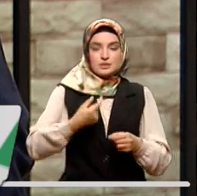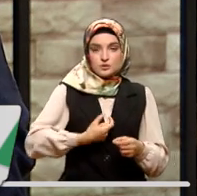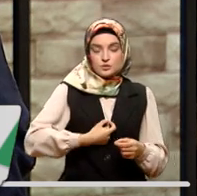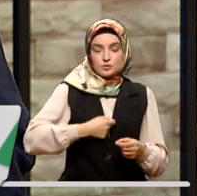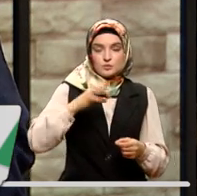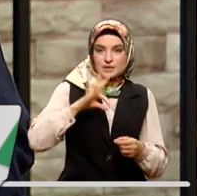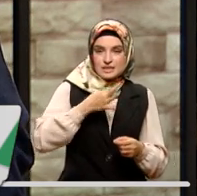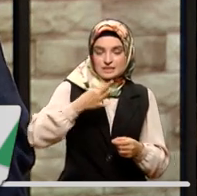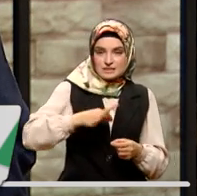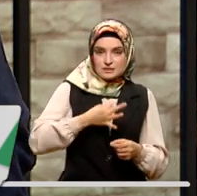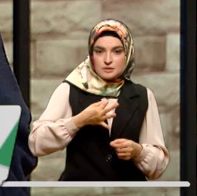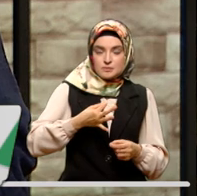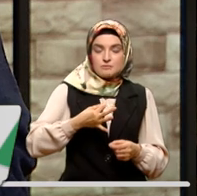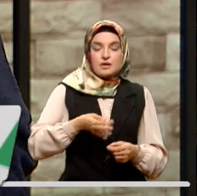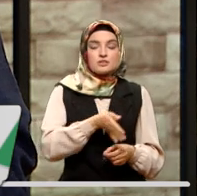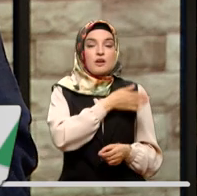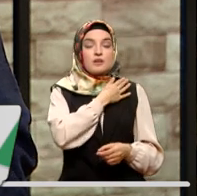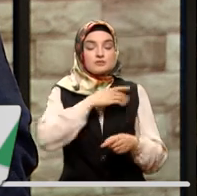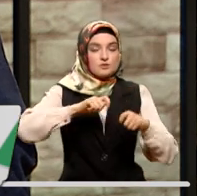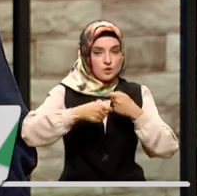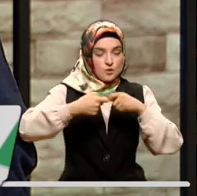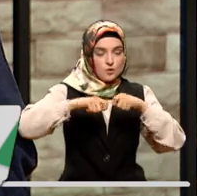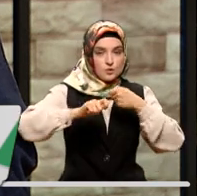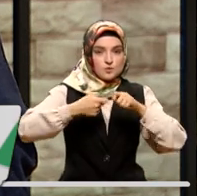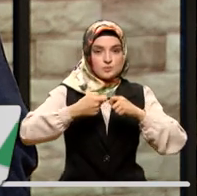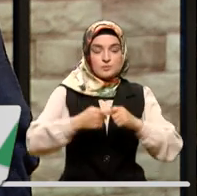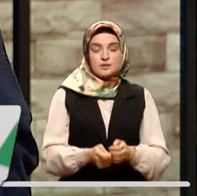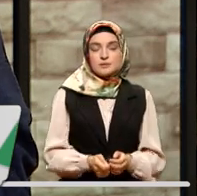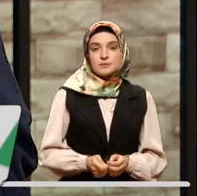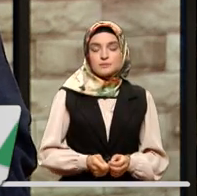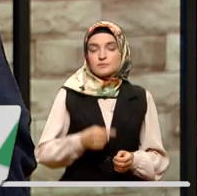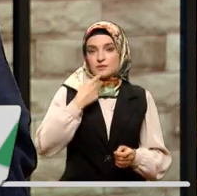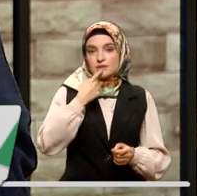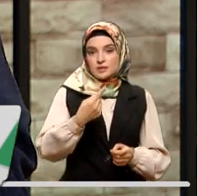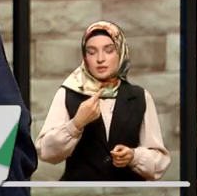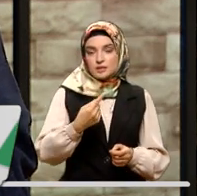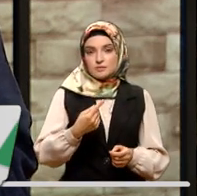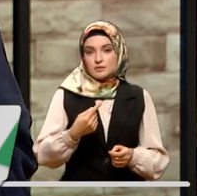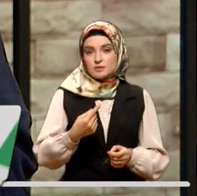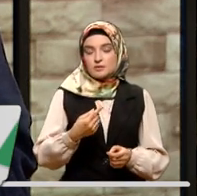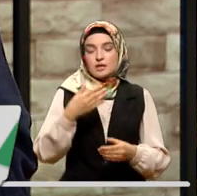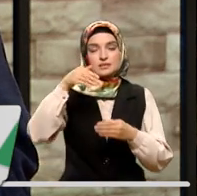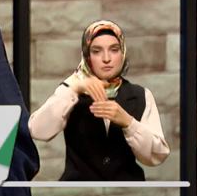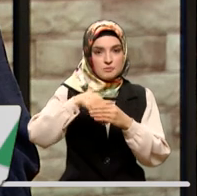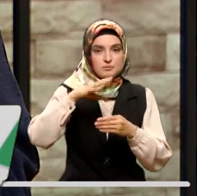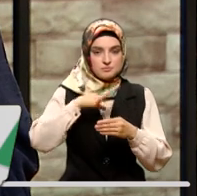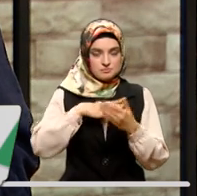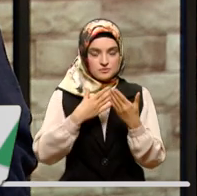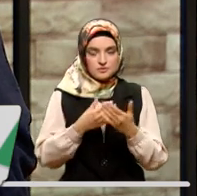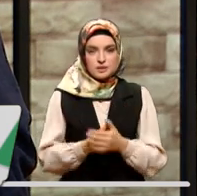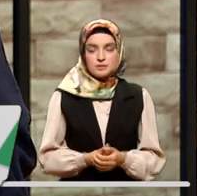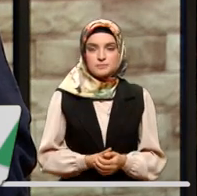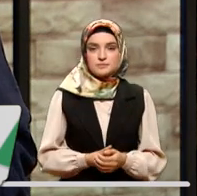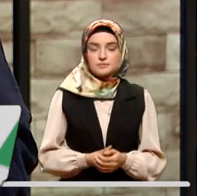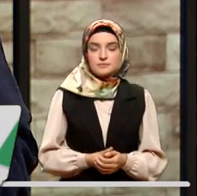beraber atkı örebilmeyi, hatta atkı örüyorum, İdlib'e yardım ediyorum gibi kampanyaları var, düzenlemişti çok arkadaşlarımız. Güzel.